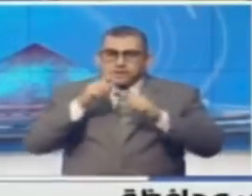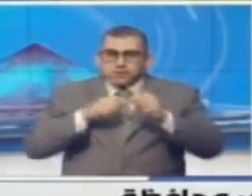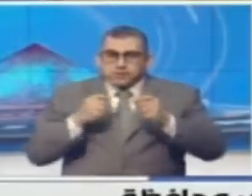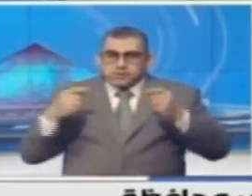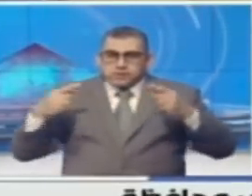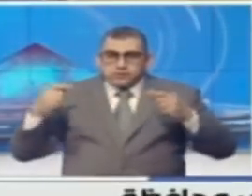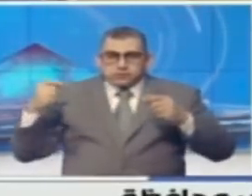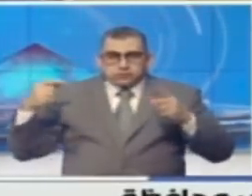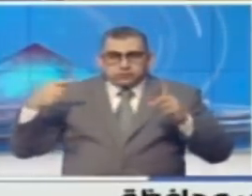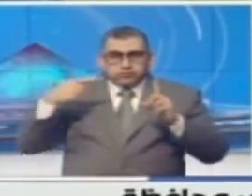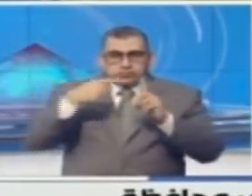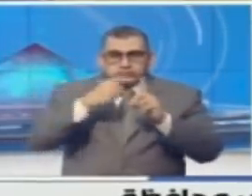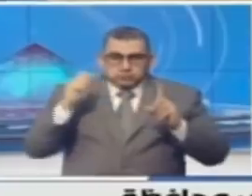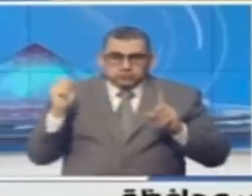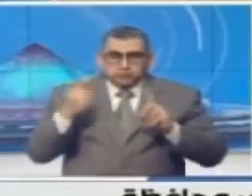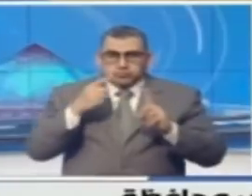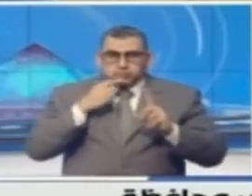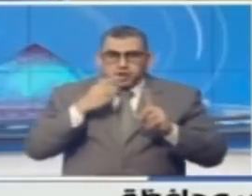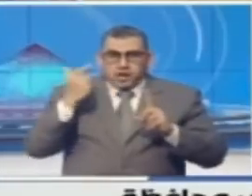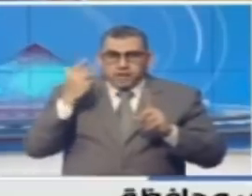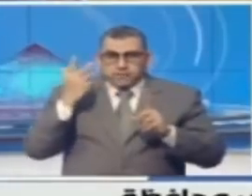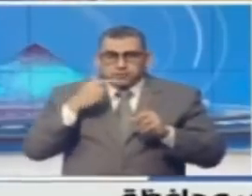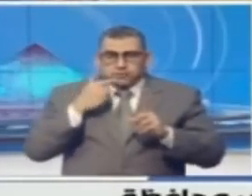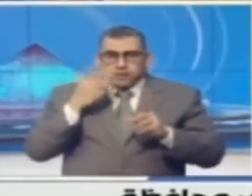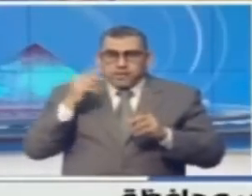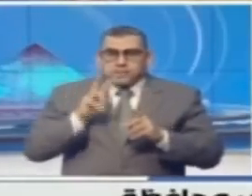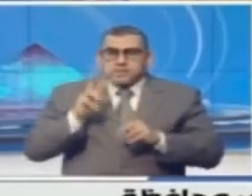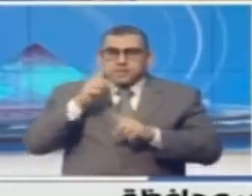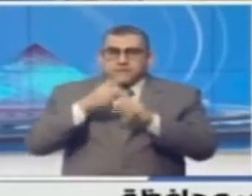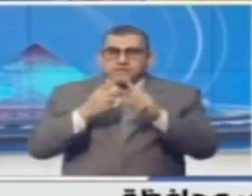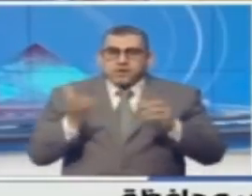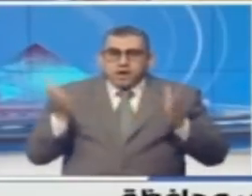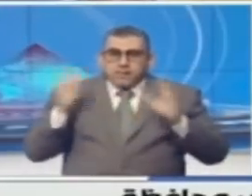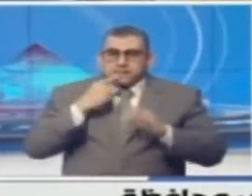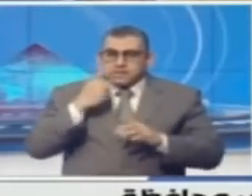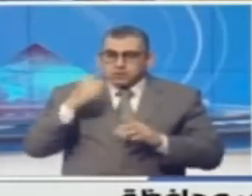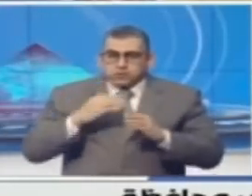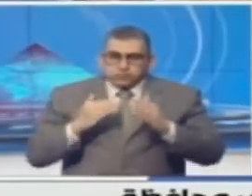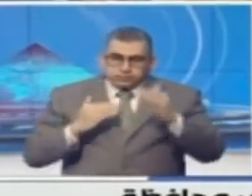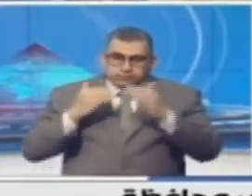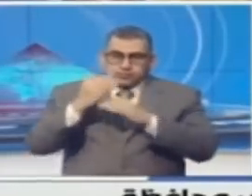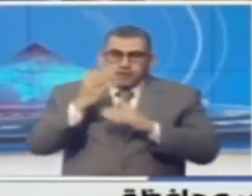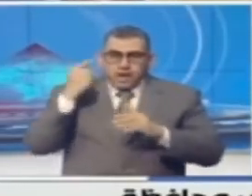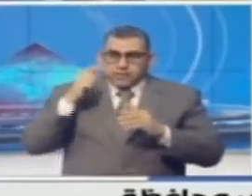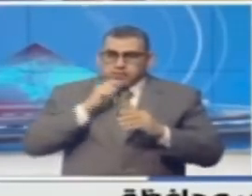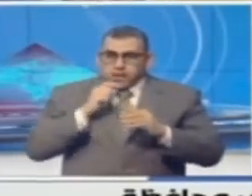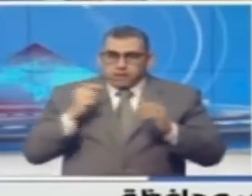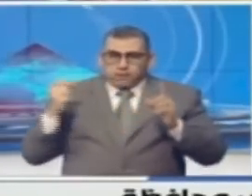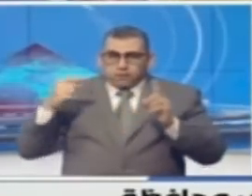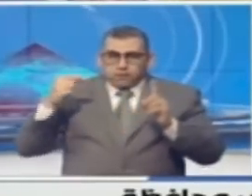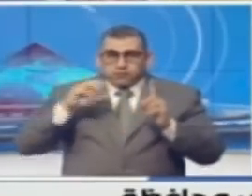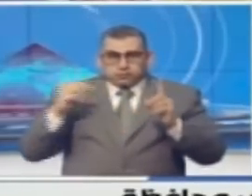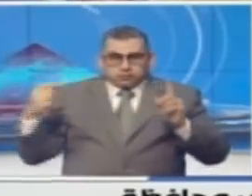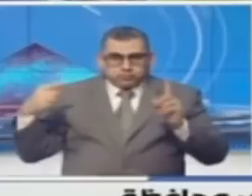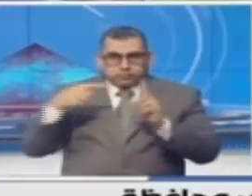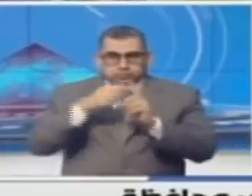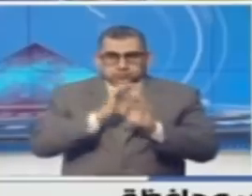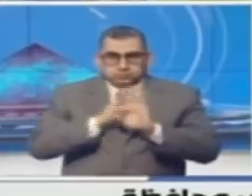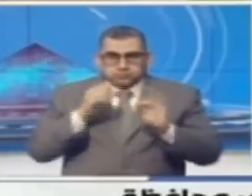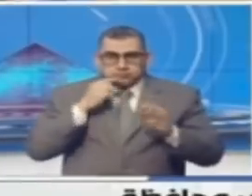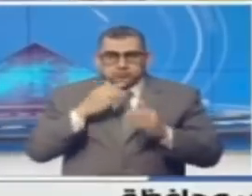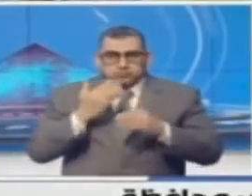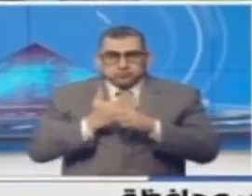الإنترنت الثابت أكثر من 7 أضعاف خلال عام ونصف. الحمد لله هذا المشروع هو ما أهل البنية